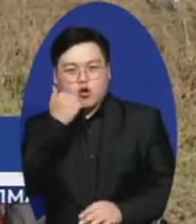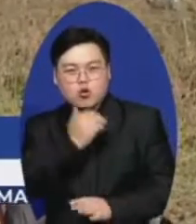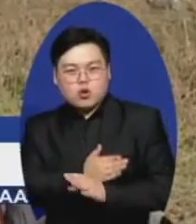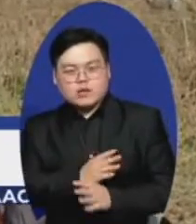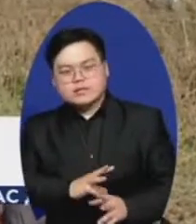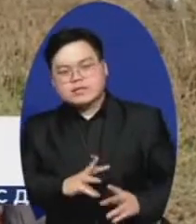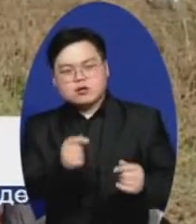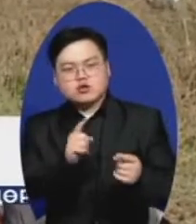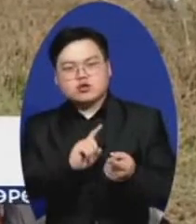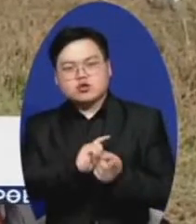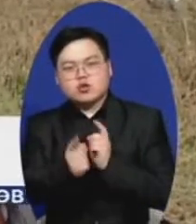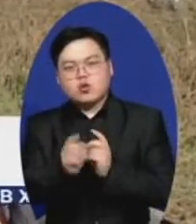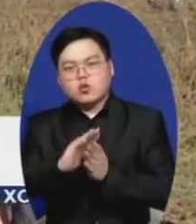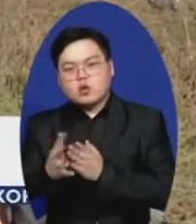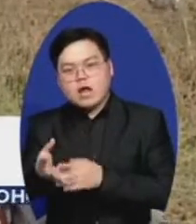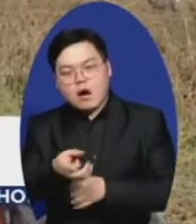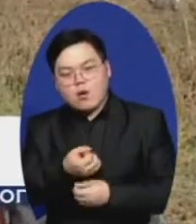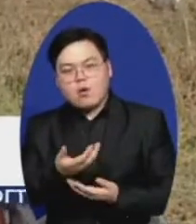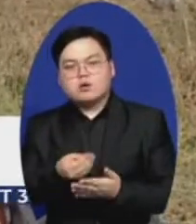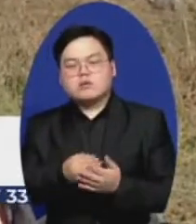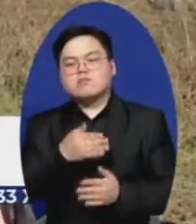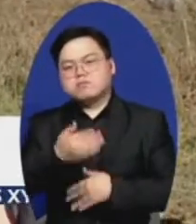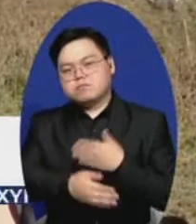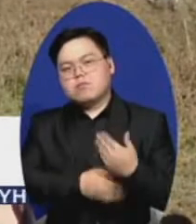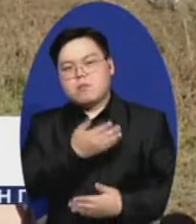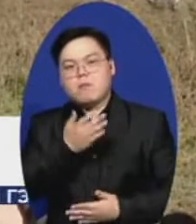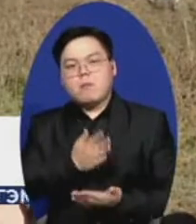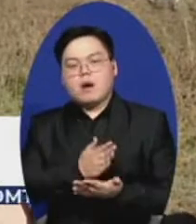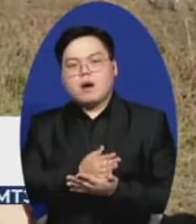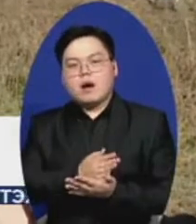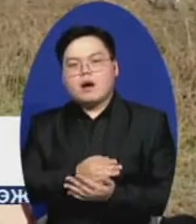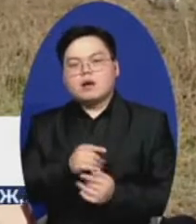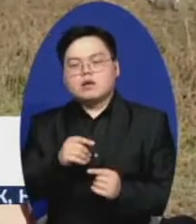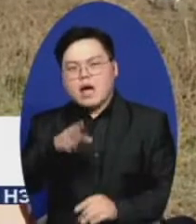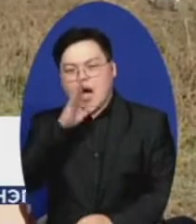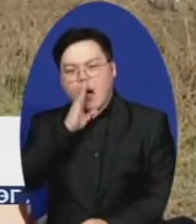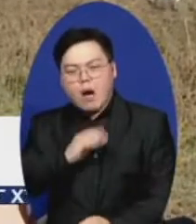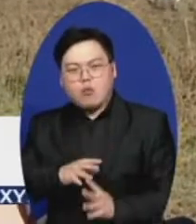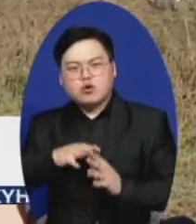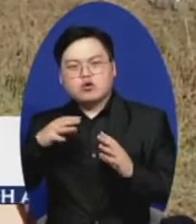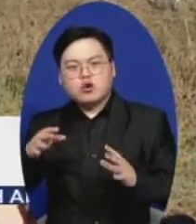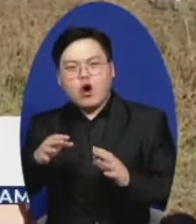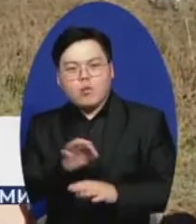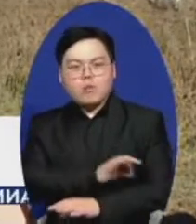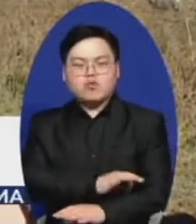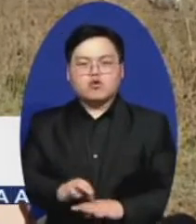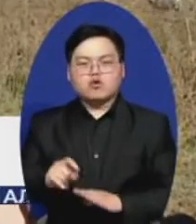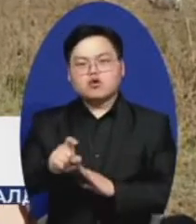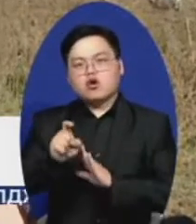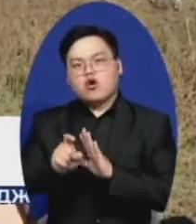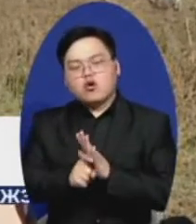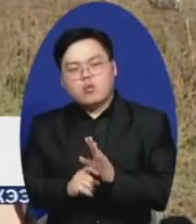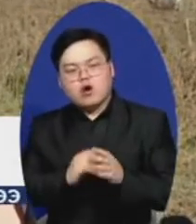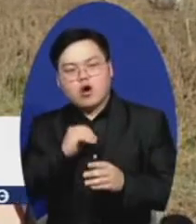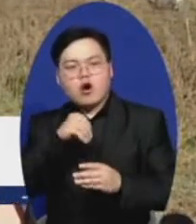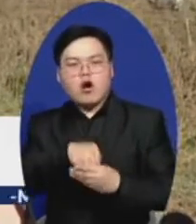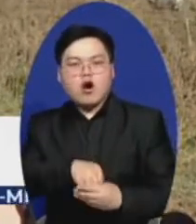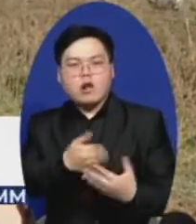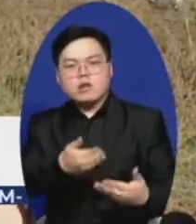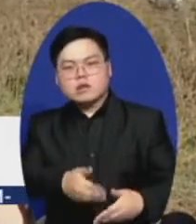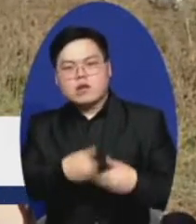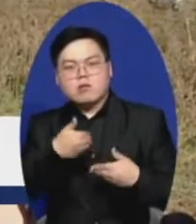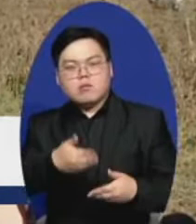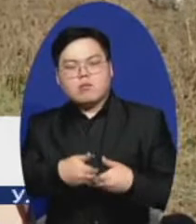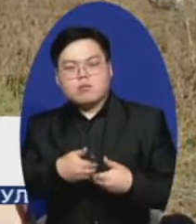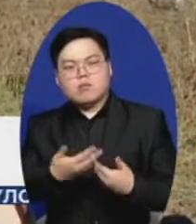нэг сайжруулах юм уу тиймэрхүү байдлаар л яаж юм тэрнээс бол одоо тодорхой дөрвөт төсөл хөтөлбөрт хамрагдсан.